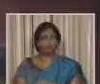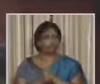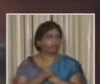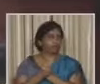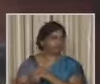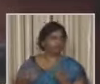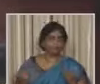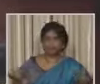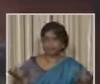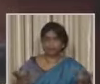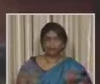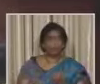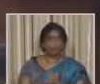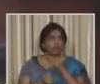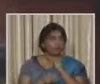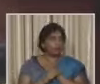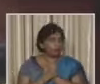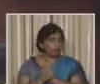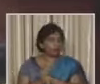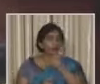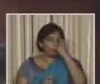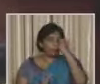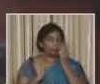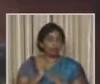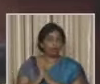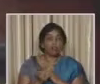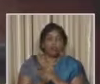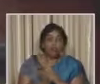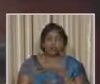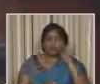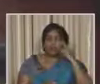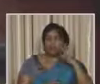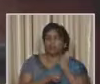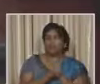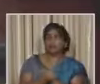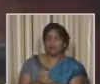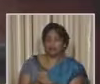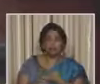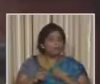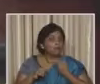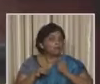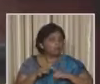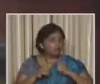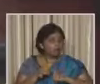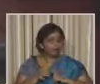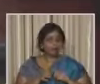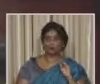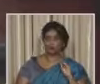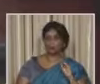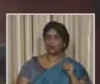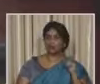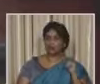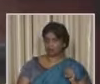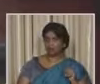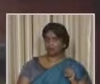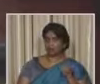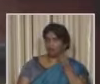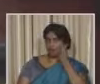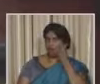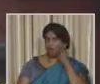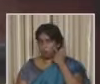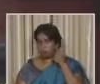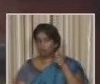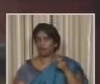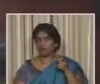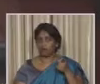செய்கின்றார்கள். அவரிடம் கேள்வி கேட்கும் போது அவரிடம் ஏதோ விஷயம் புதிந்துள்ளது, ஏதோ தகவல் தெரிந்திருக்கிறது என சந்தேகத்தின் பேரிலே புலனாய்வு